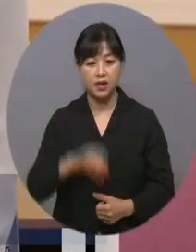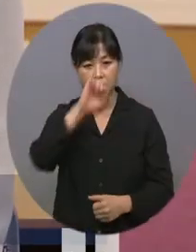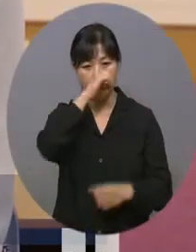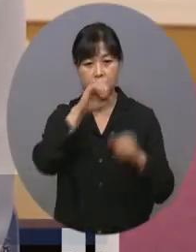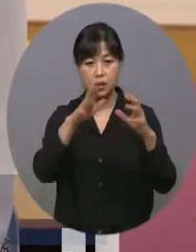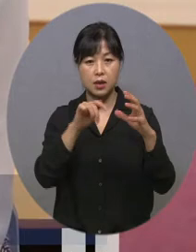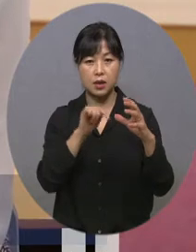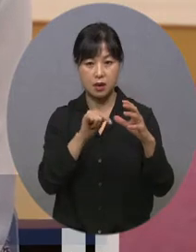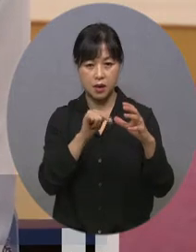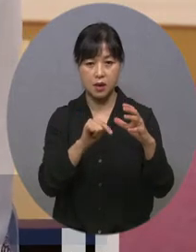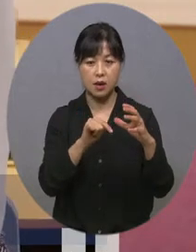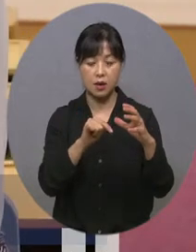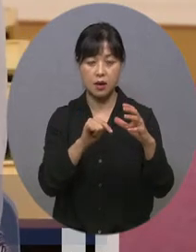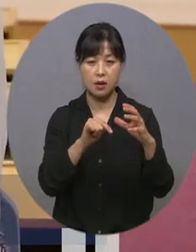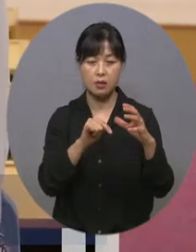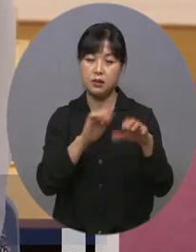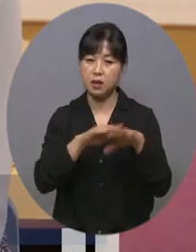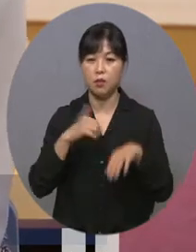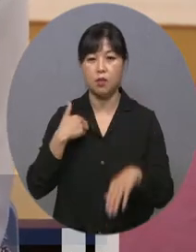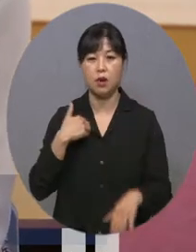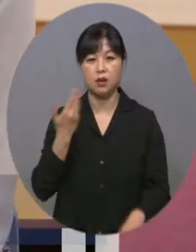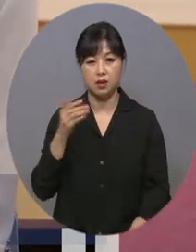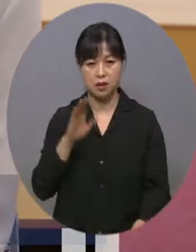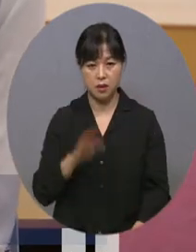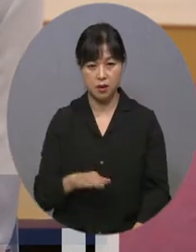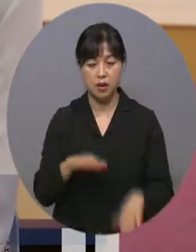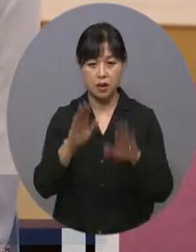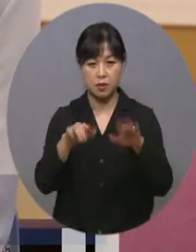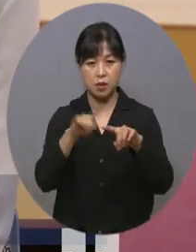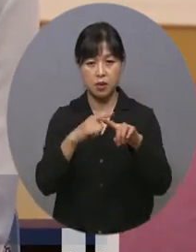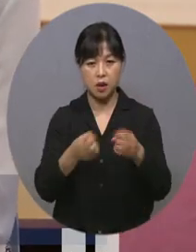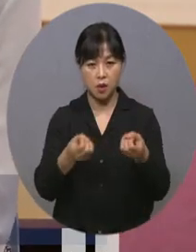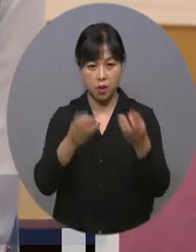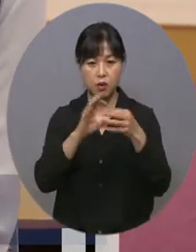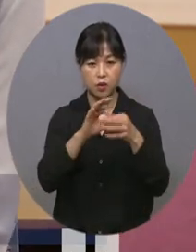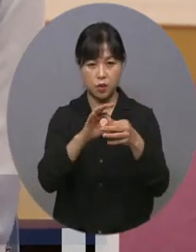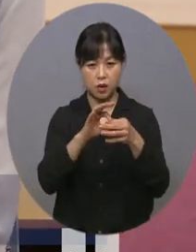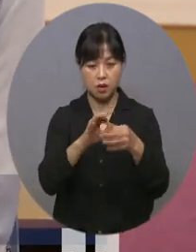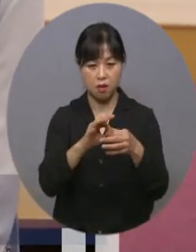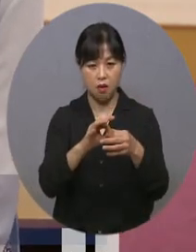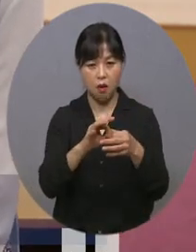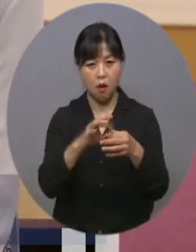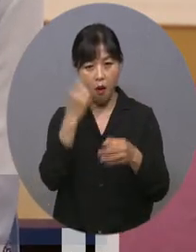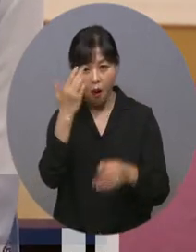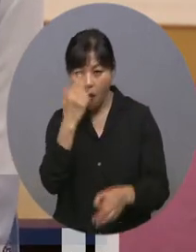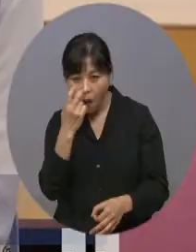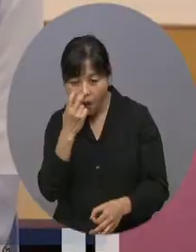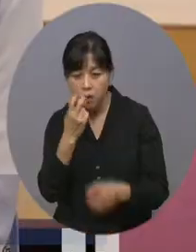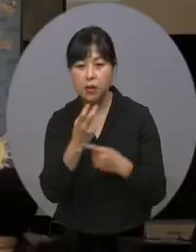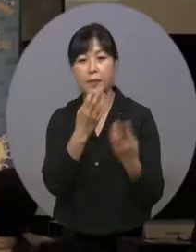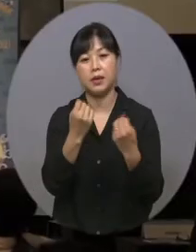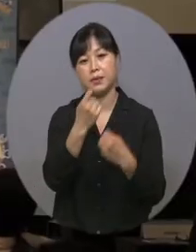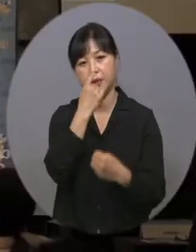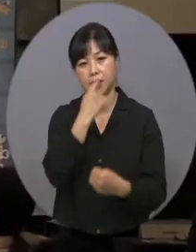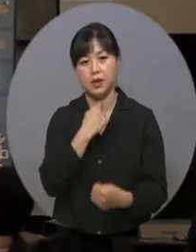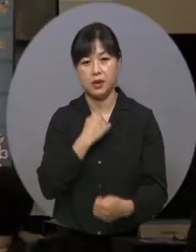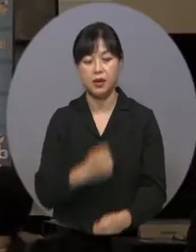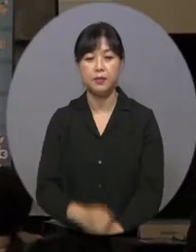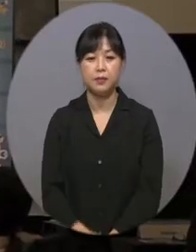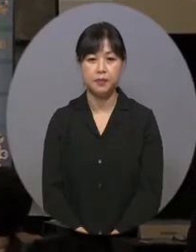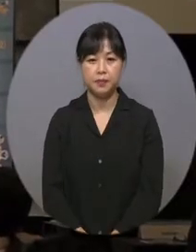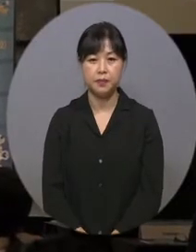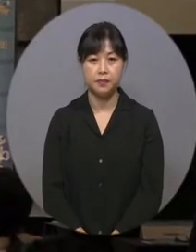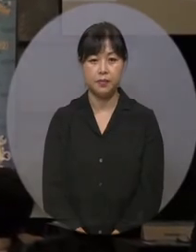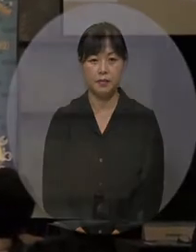아프리카라는 거에 라틴 대륙에 대해서 진짜 잘 몰랐는데 이번 대회를 통해서 진짜 많이 리서치를 하면서 정말 많이 배웠던 것 같고